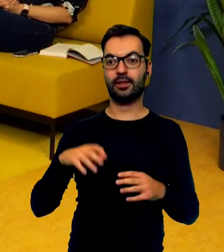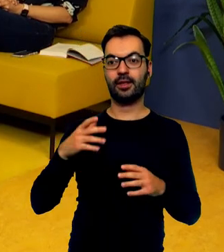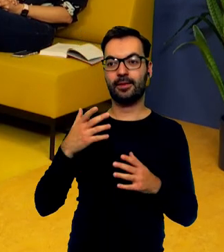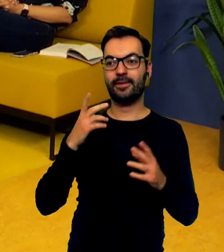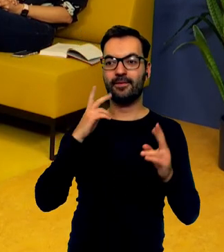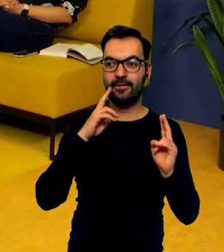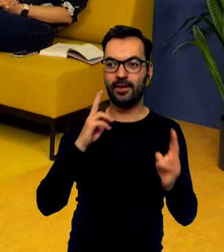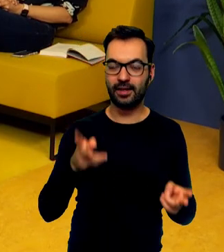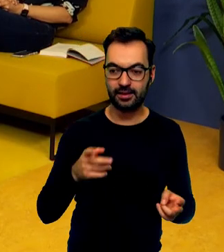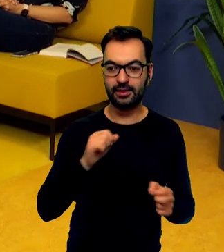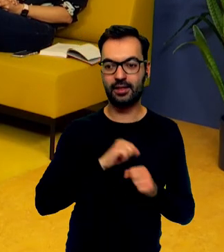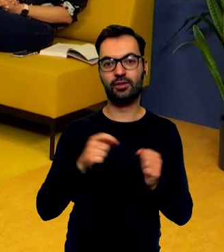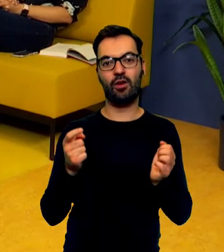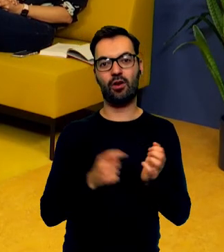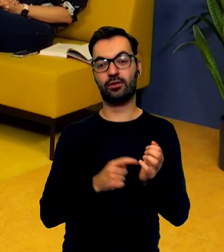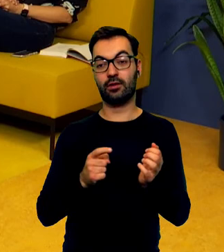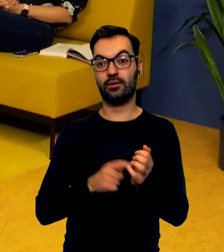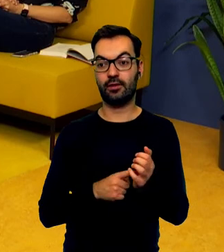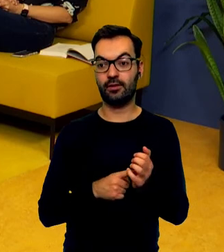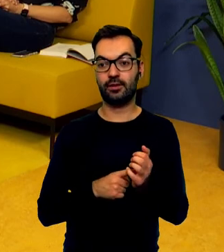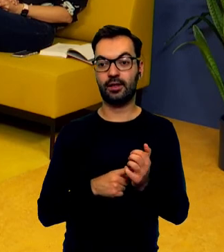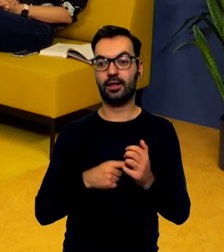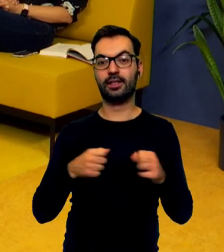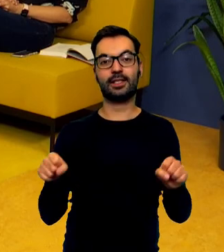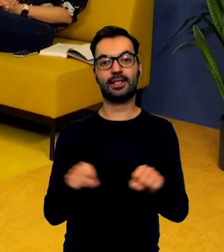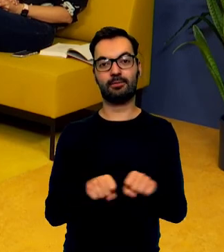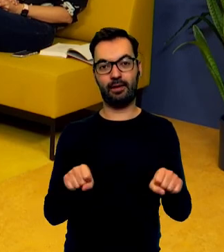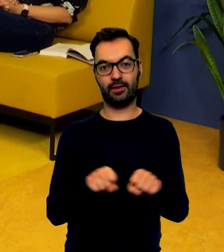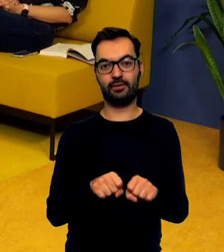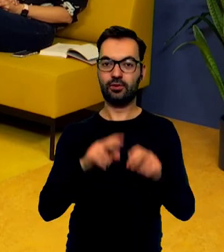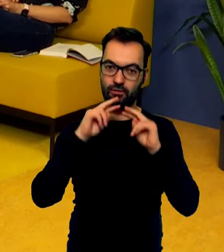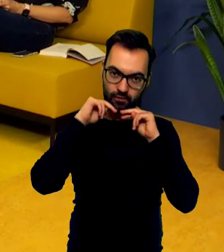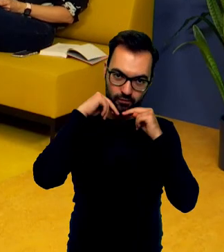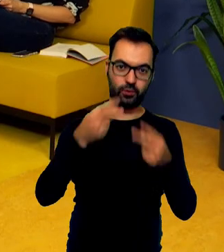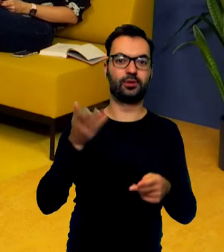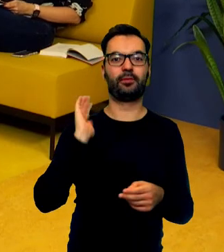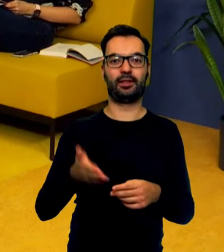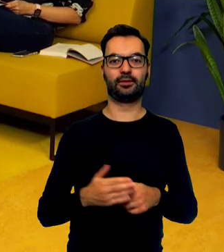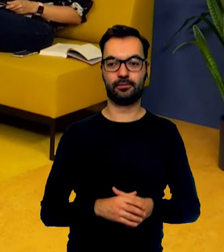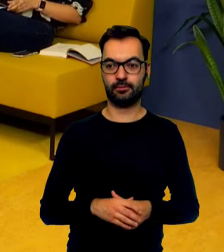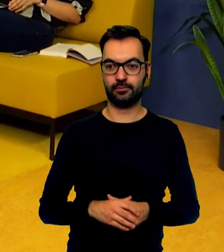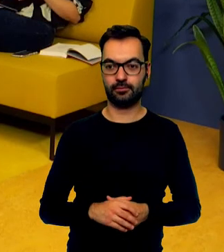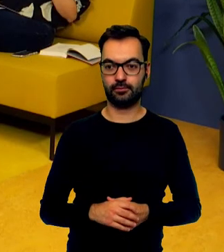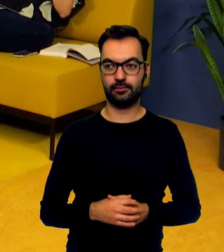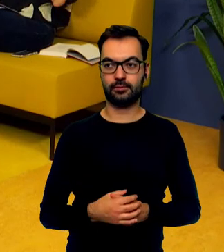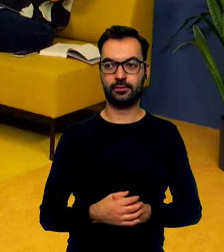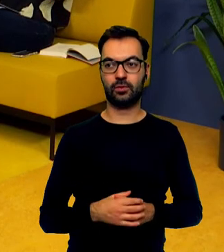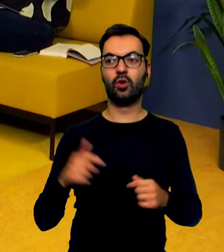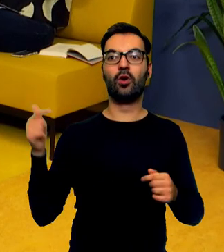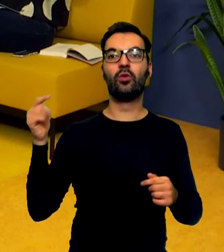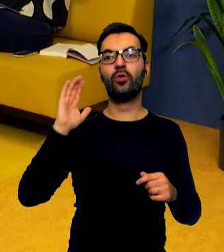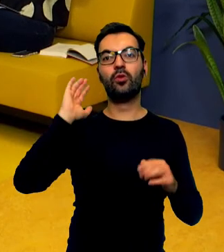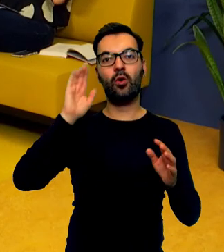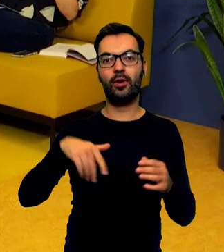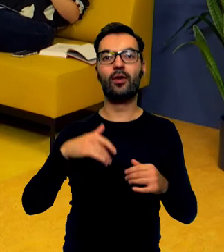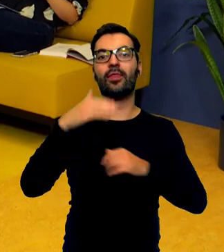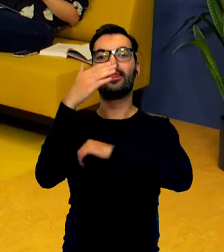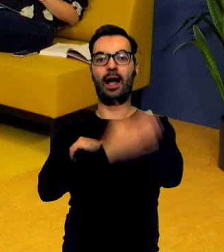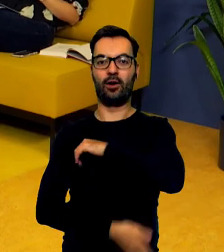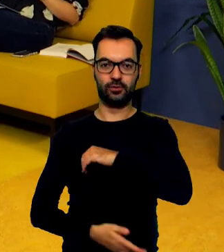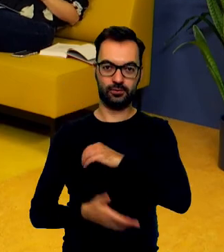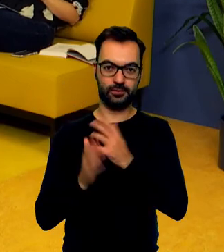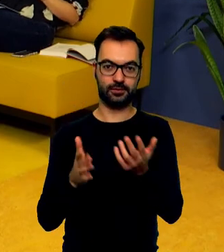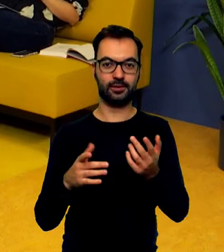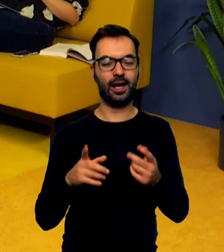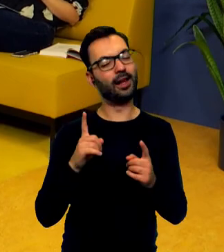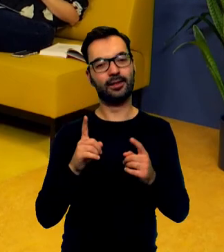gdzieś nieświadomie takie oczekiwanie, że sprawiedliwość zostanie przywrócona. I to musi się stać dopiero na końcu.